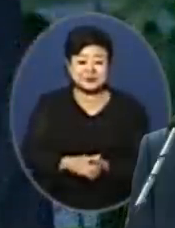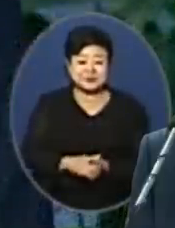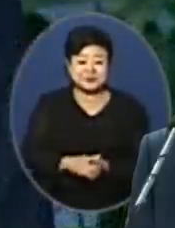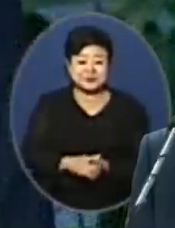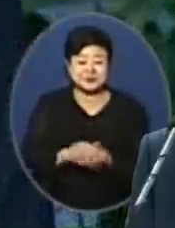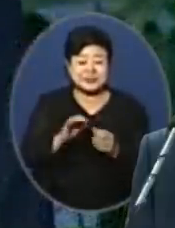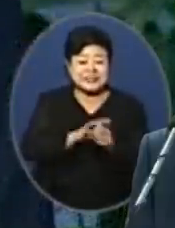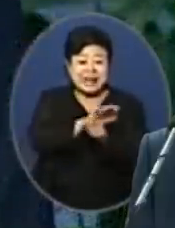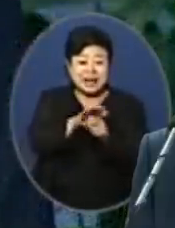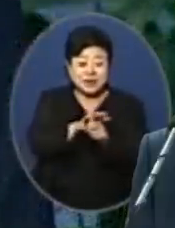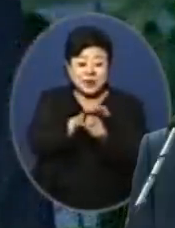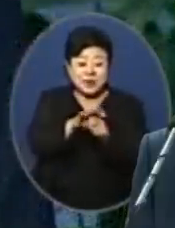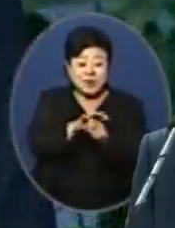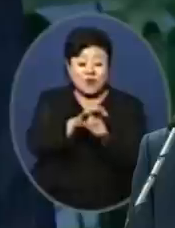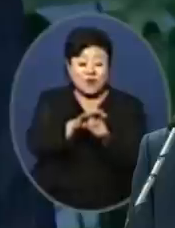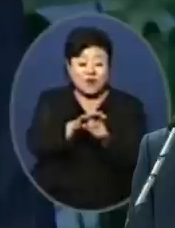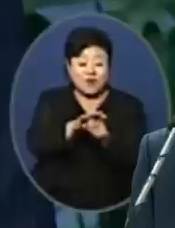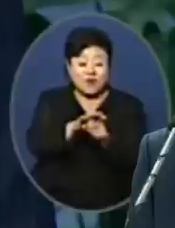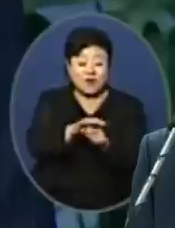사랑으로